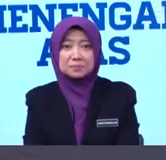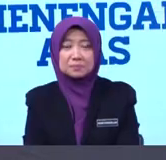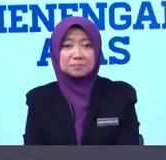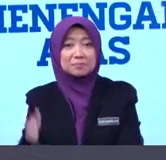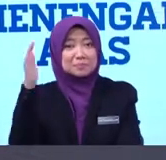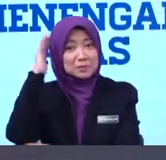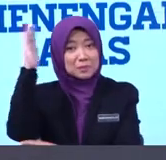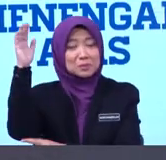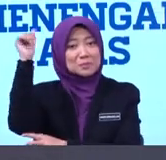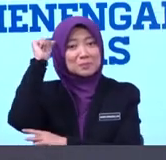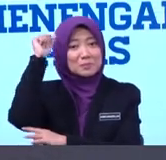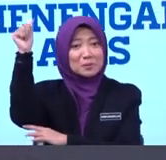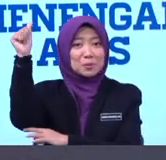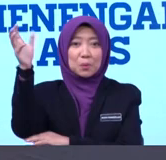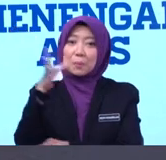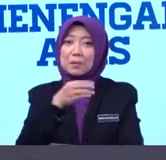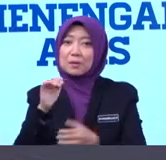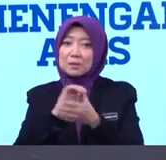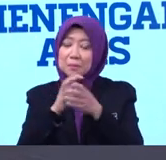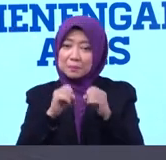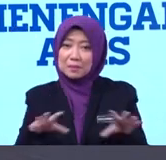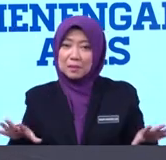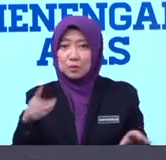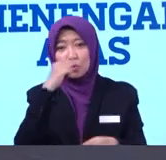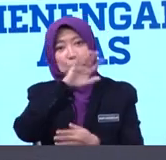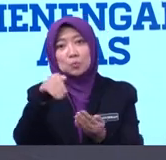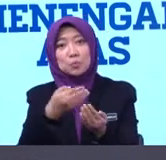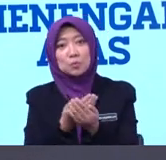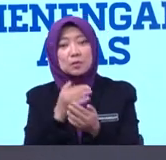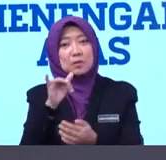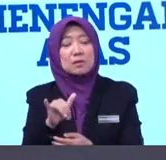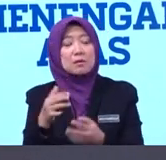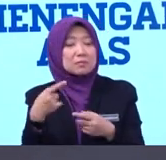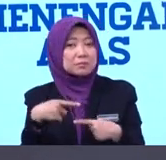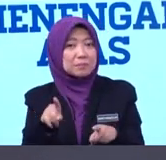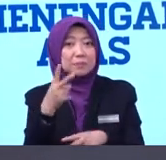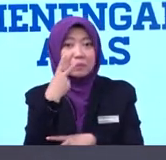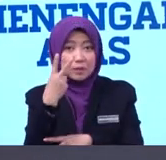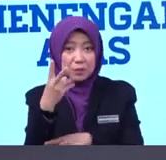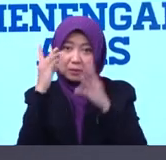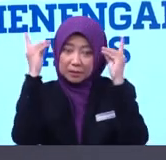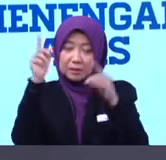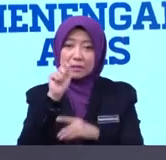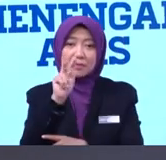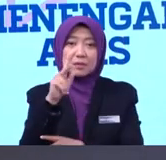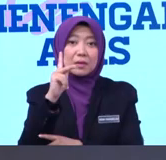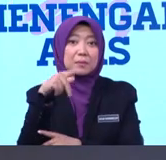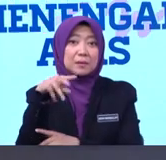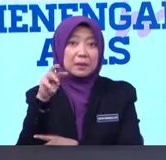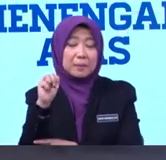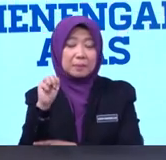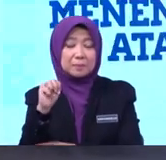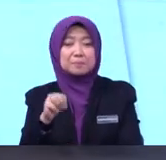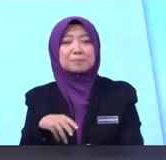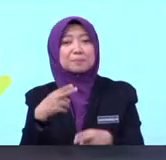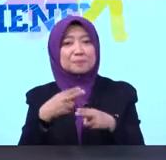Hello Assalamualaikum dan salam sejahtera yang sedang menyaksikan bersama saya pengacara Anda